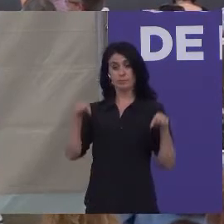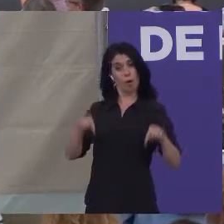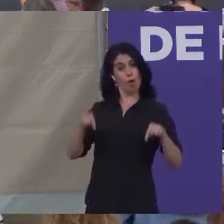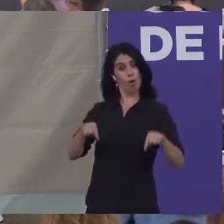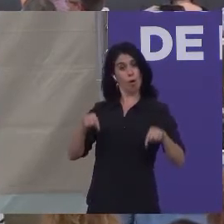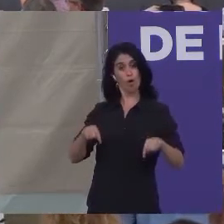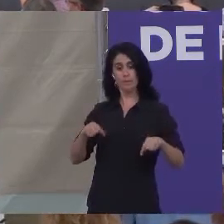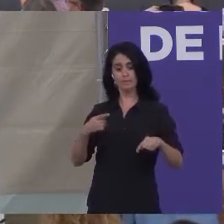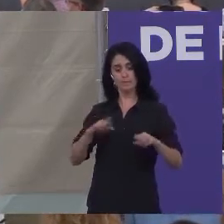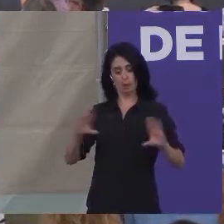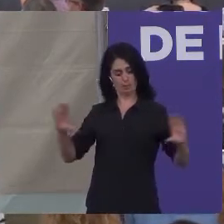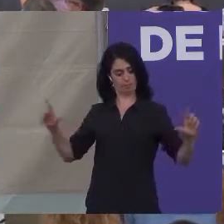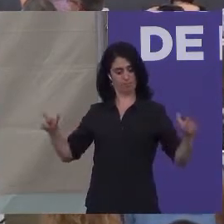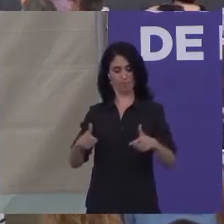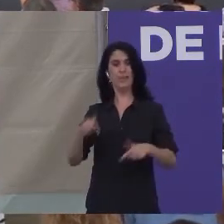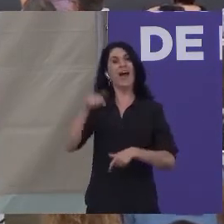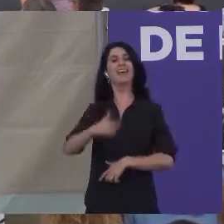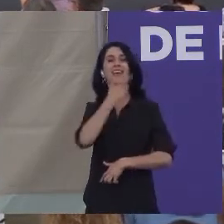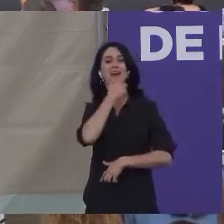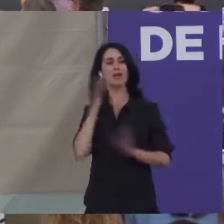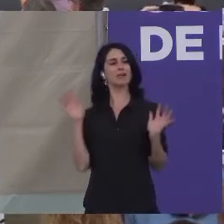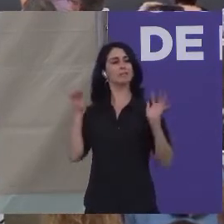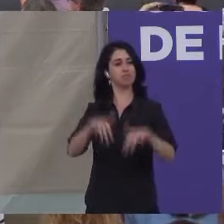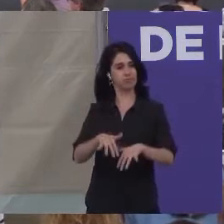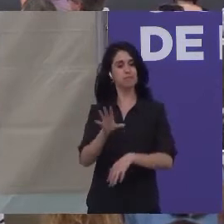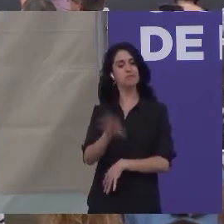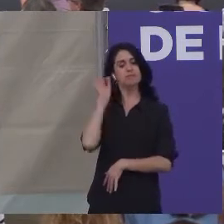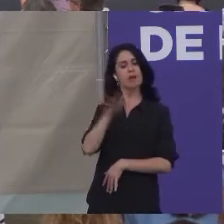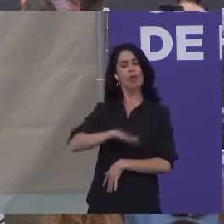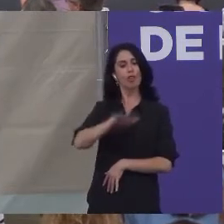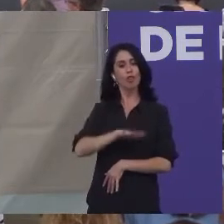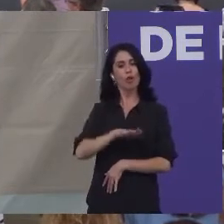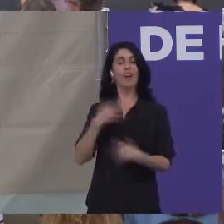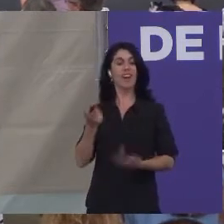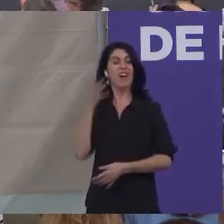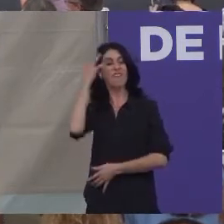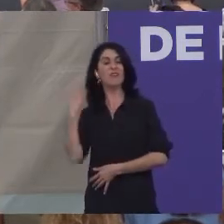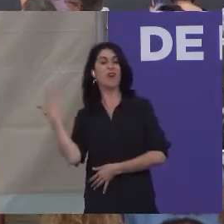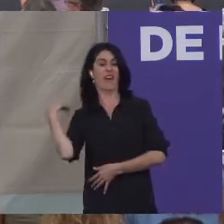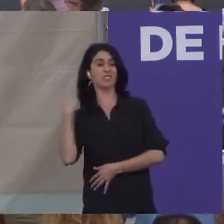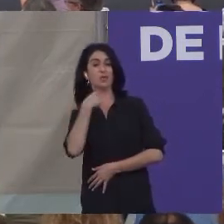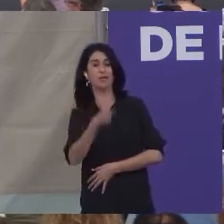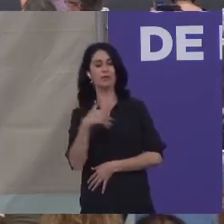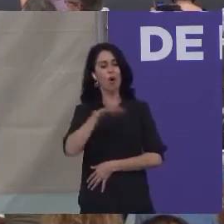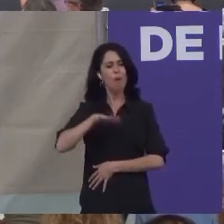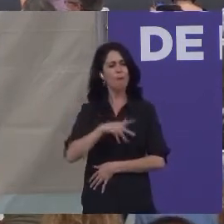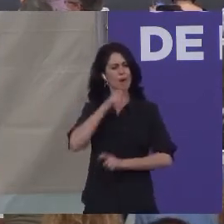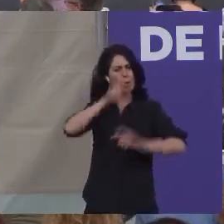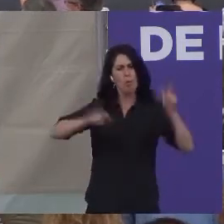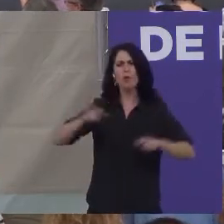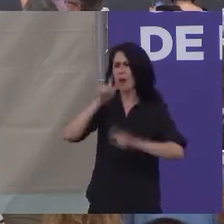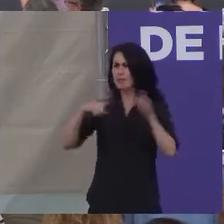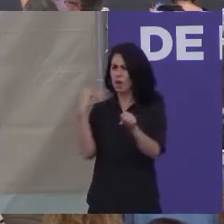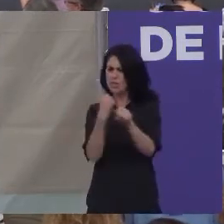elegit juntar-nos així al Cabanyal, ho ha dit abans Fabiola, a un barri popular de gent treballadora i lluitadora, que